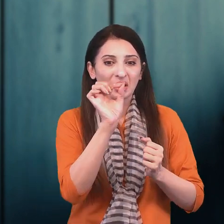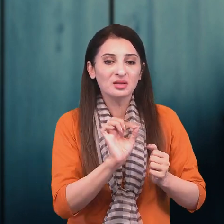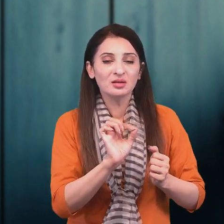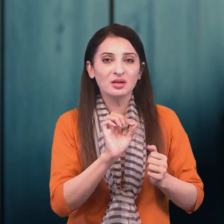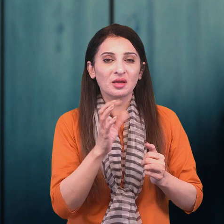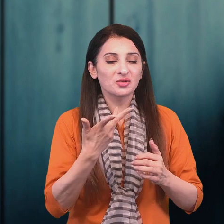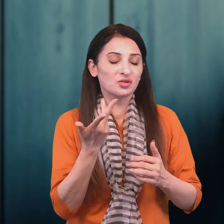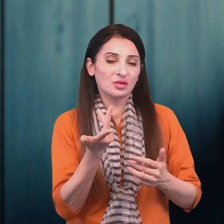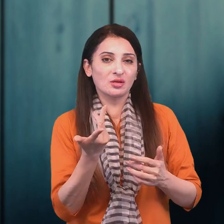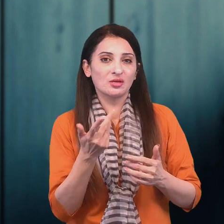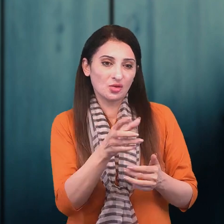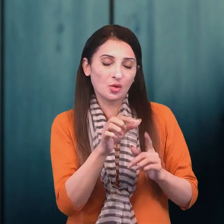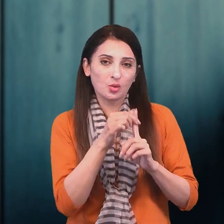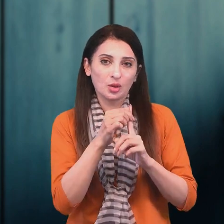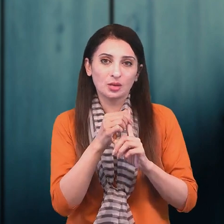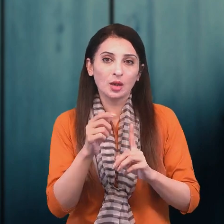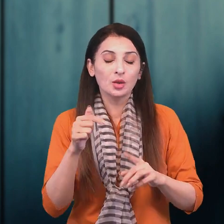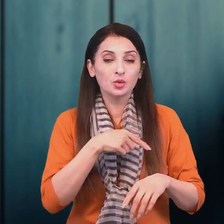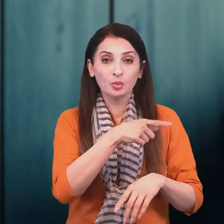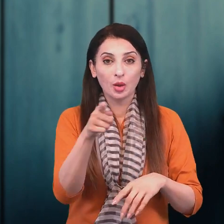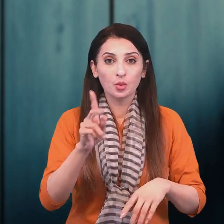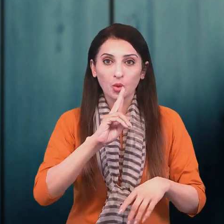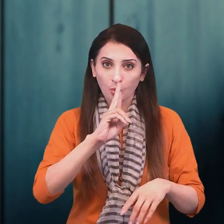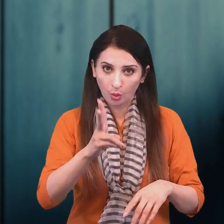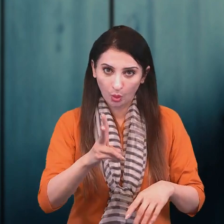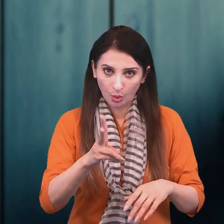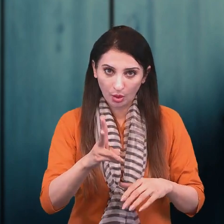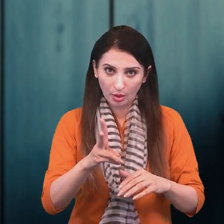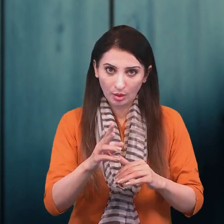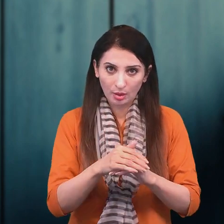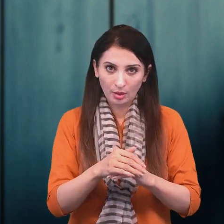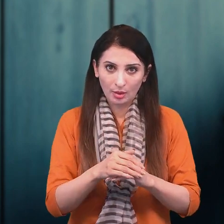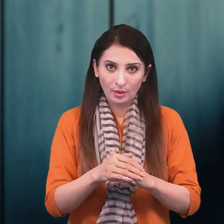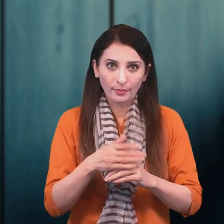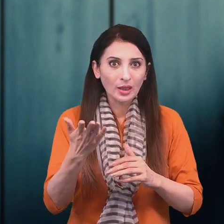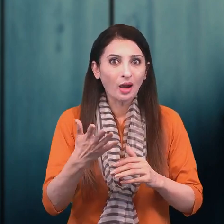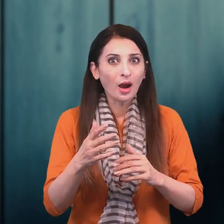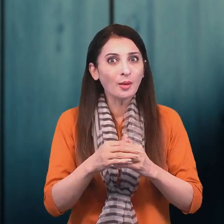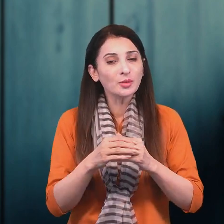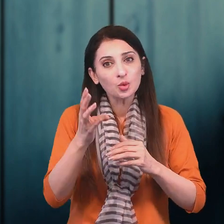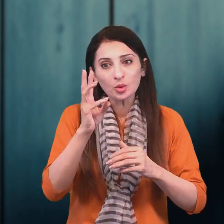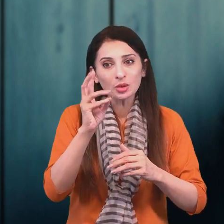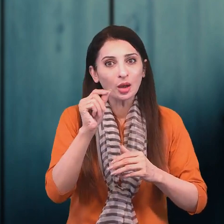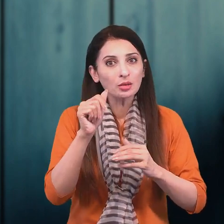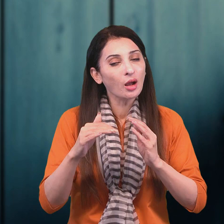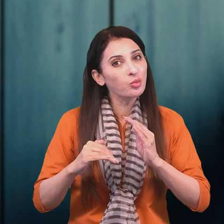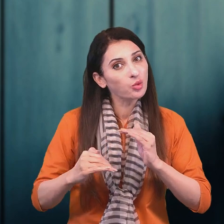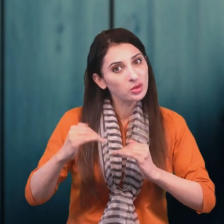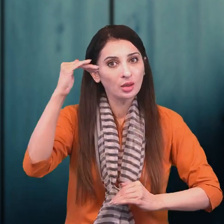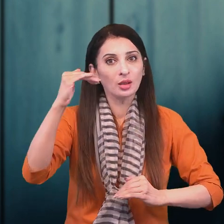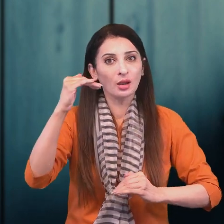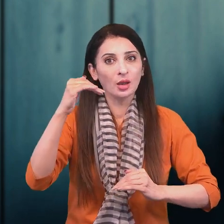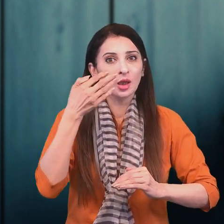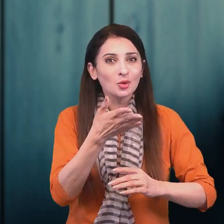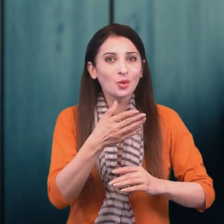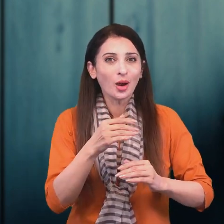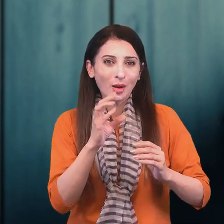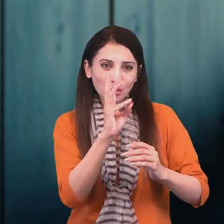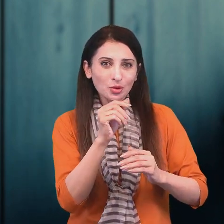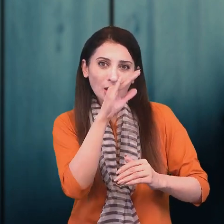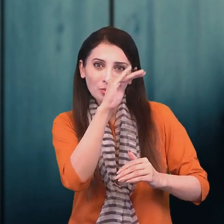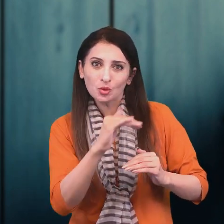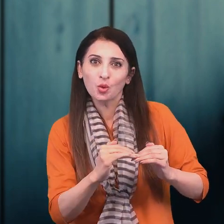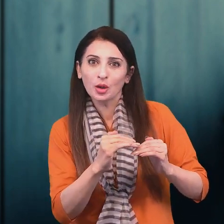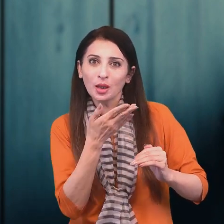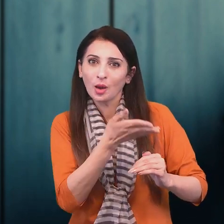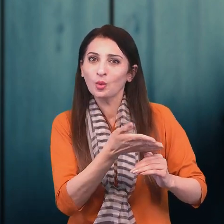کرتے ہیں کہ انہیں کوٹا ملنا چاہیے، تو میں ان نوجوانوں سے یہ بات کرتا ہوں کہ آپ تو میجورٹی میں ہیں، آپ مائنورٹی سے کس بات کا